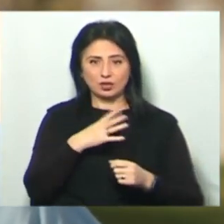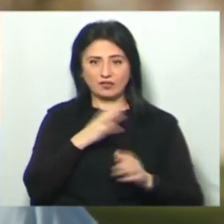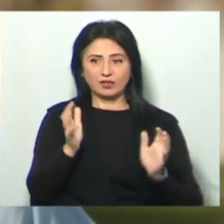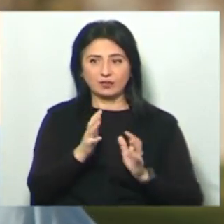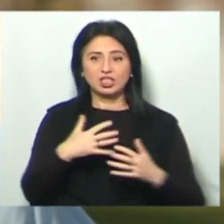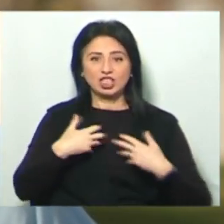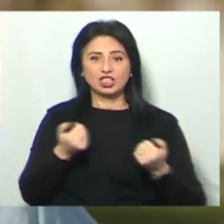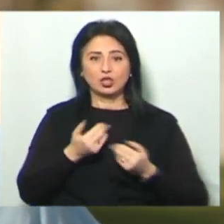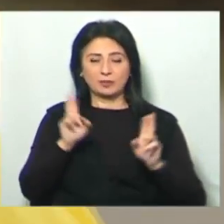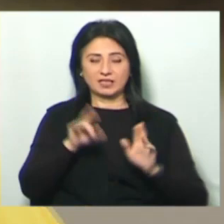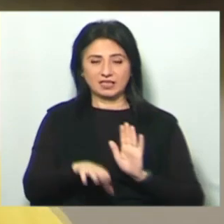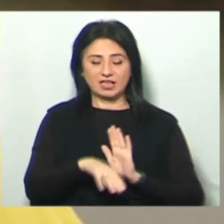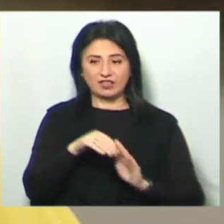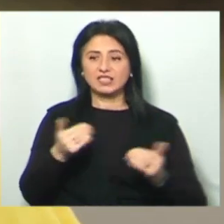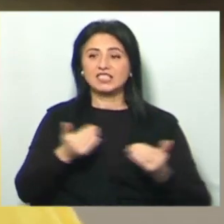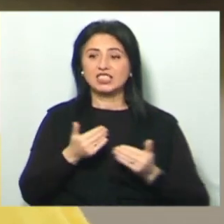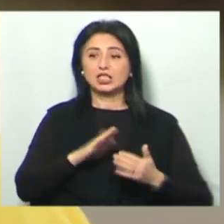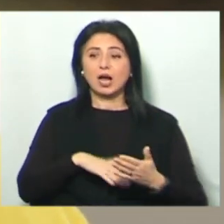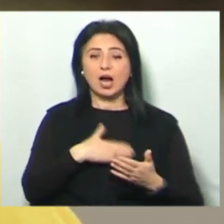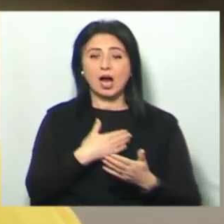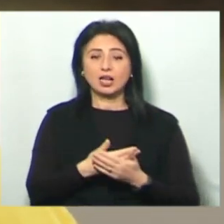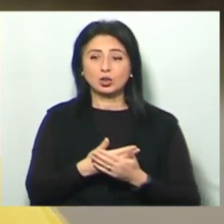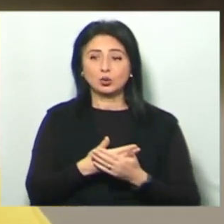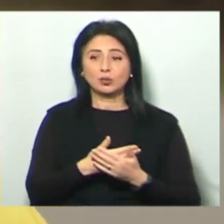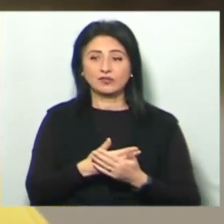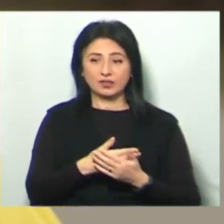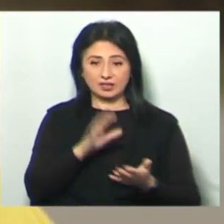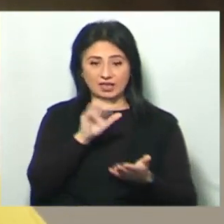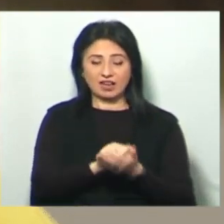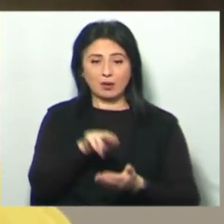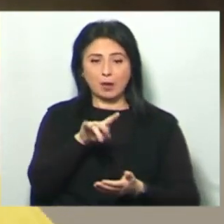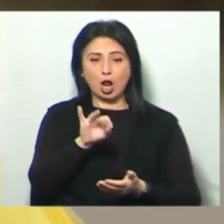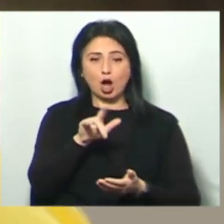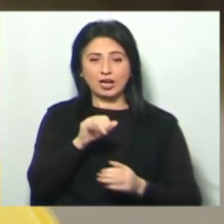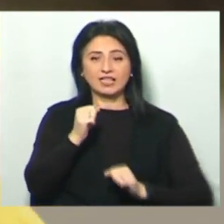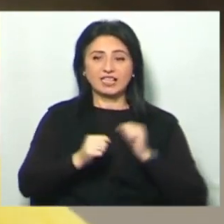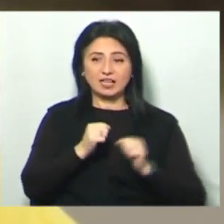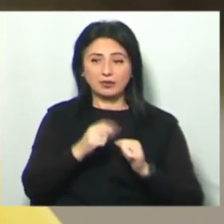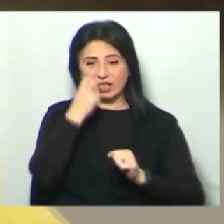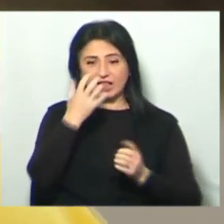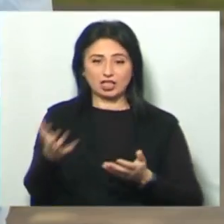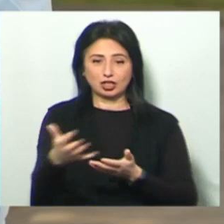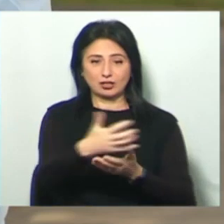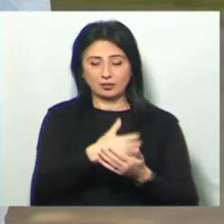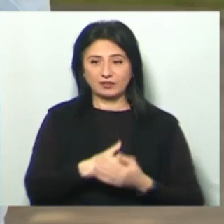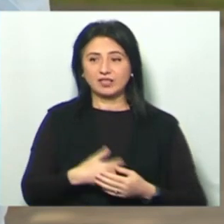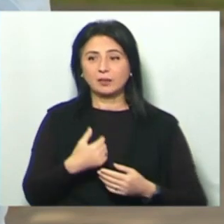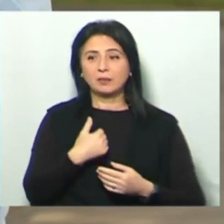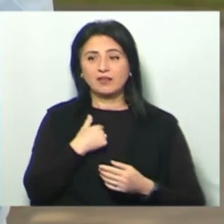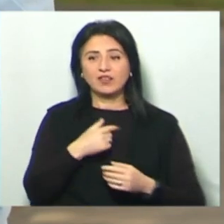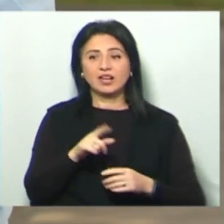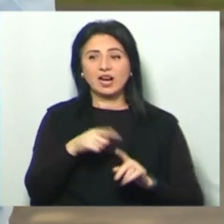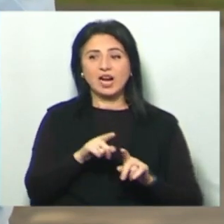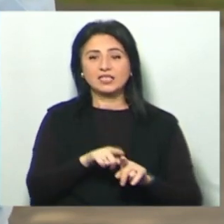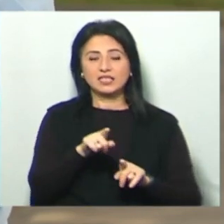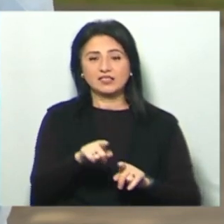მიავირჩიე ჯანსაღი ცხოვრების წესი. ორი აქტიურად დაკავდი პლოგინგით, ირბინე და თან აკრიფე ნარჩენები. მე ავისი